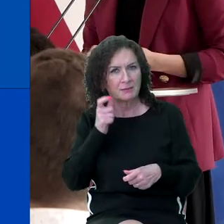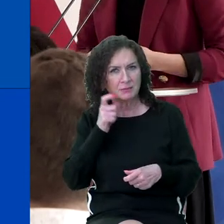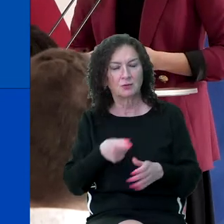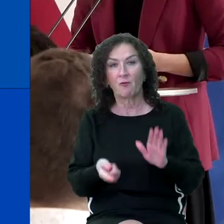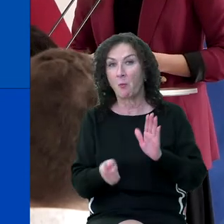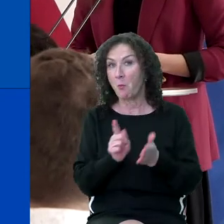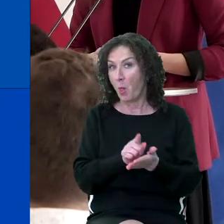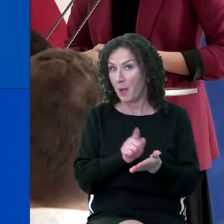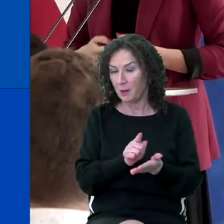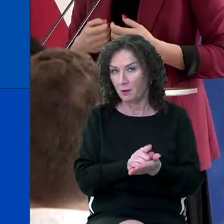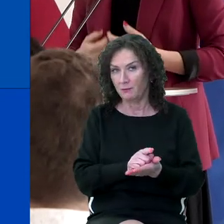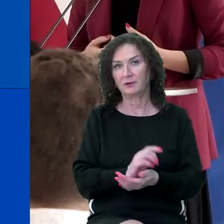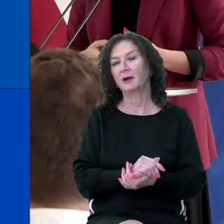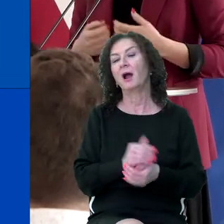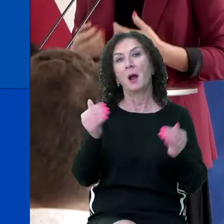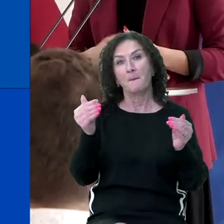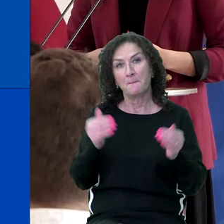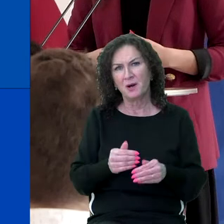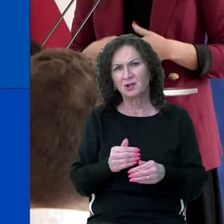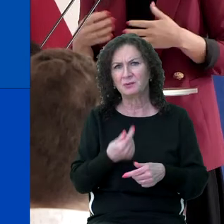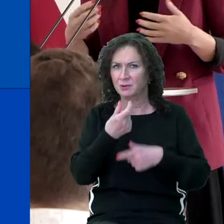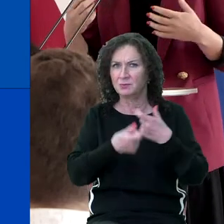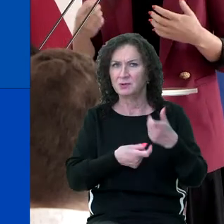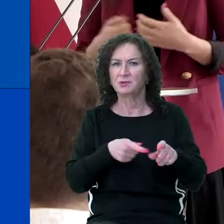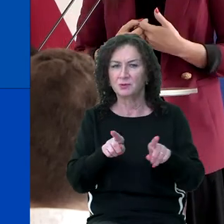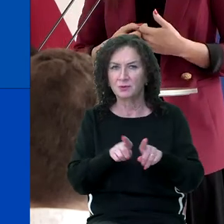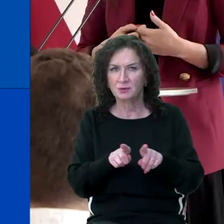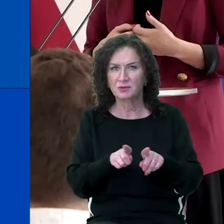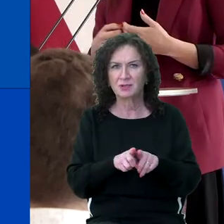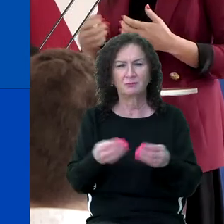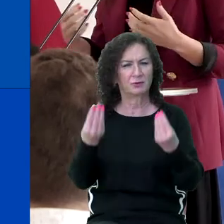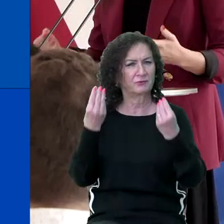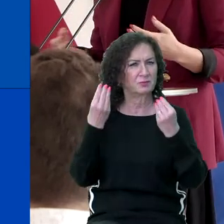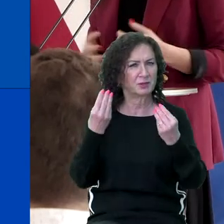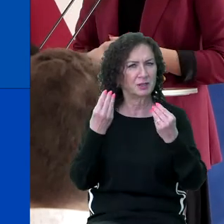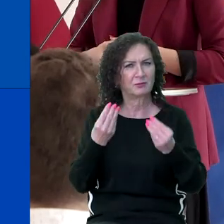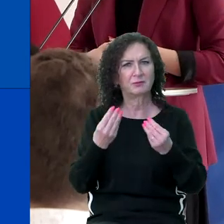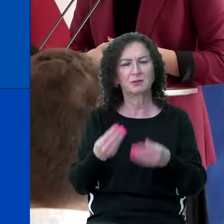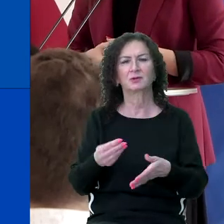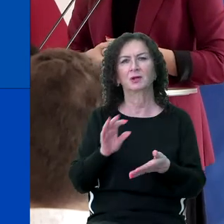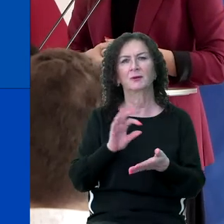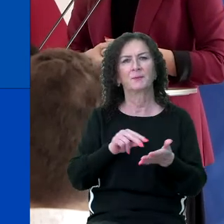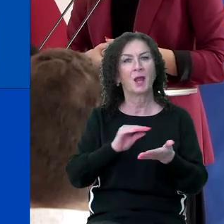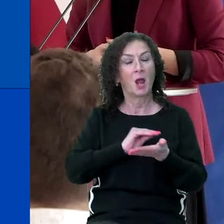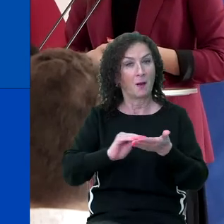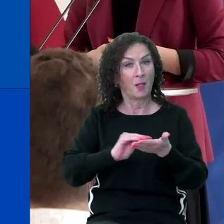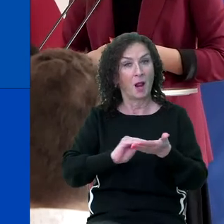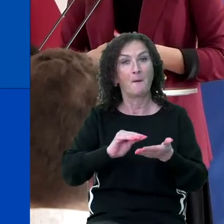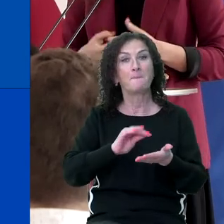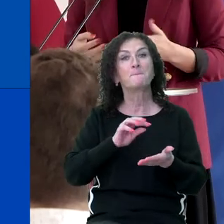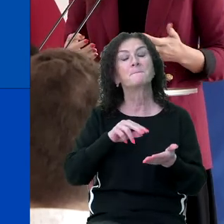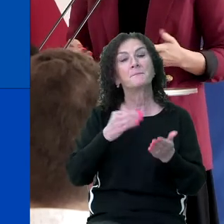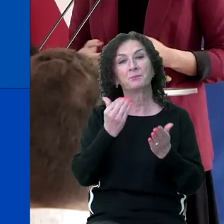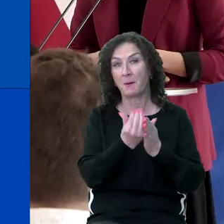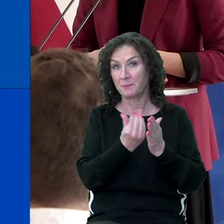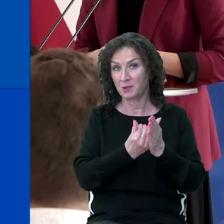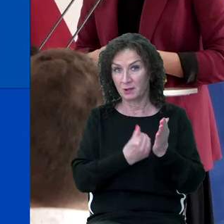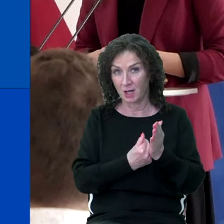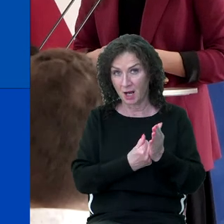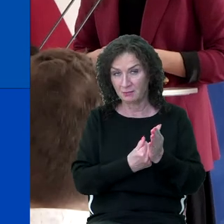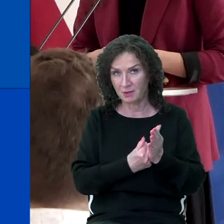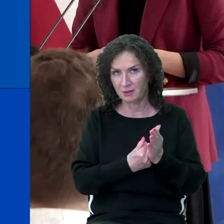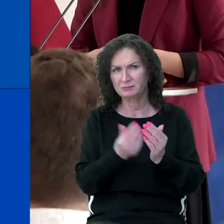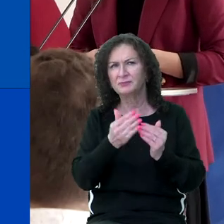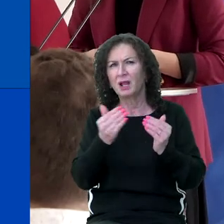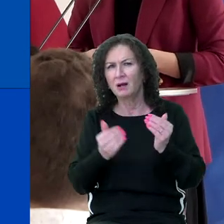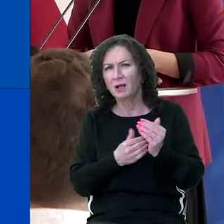pokładzie z naszymi wspaniałymi urzędnikami, wspaniałymi programistami w jednostkach podległych Ministerstwu Finansów, ale czy to na tym